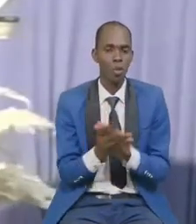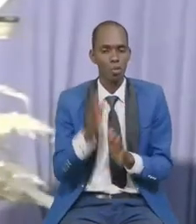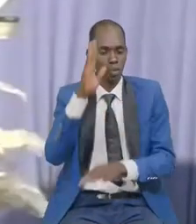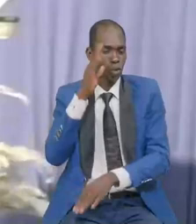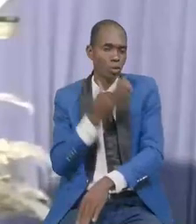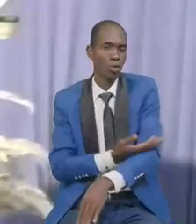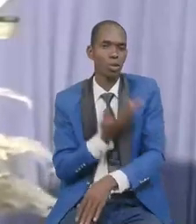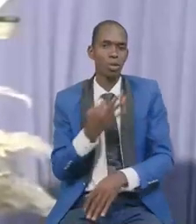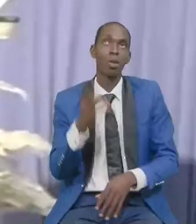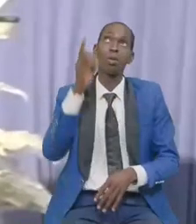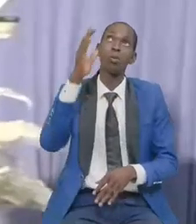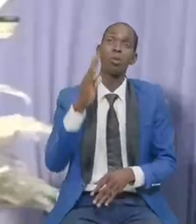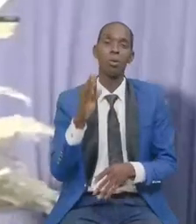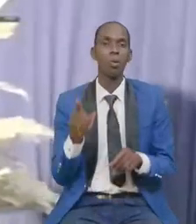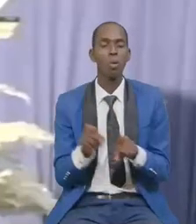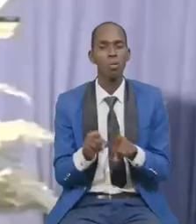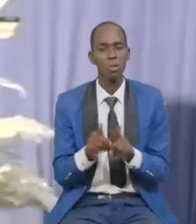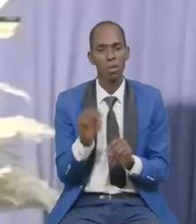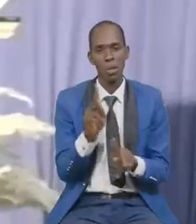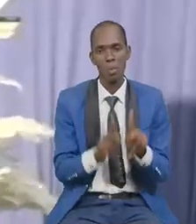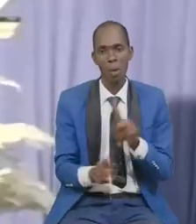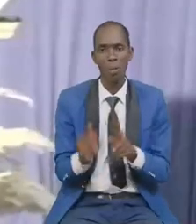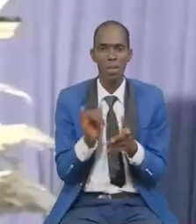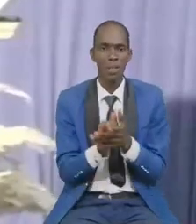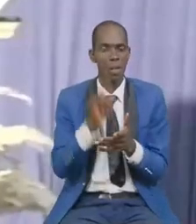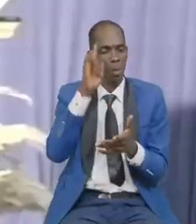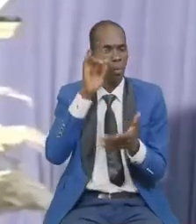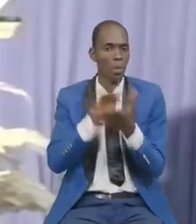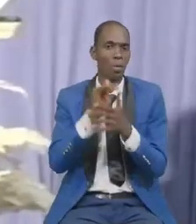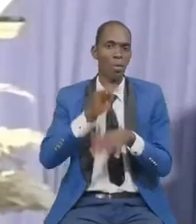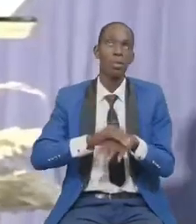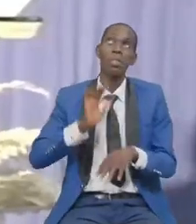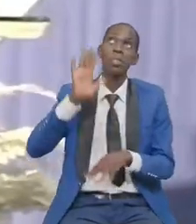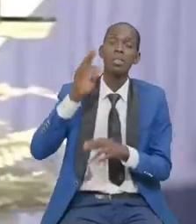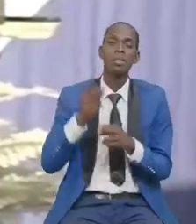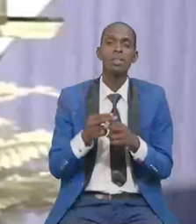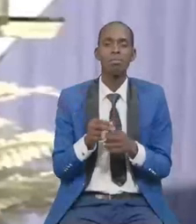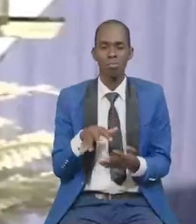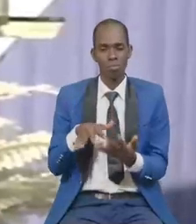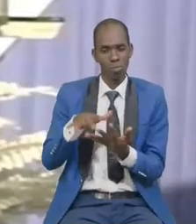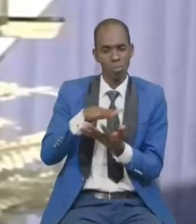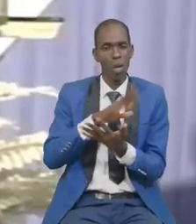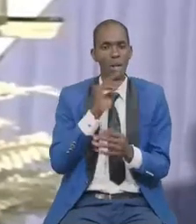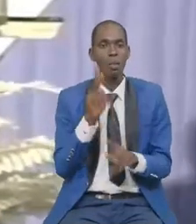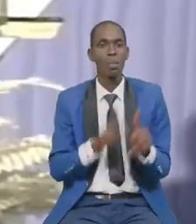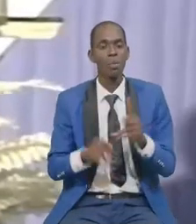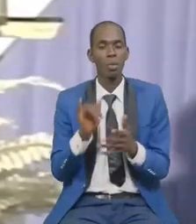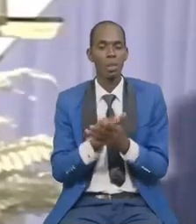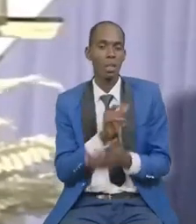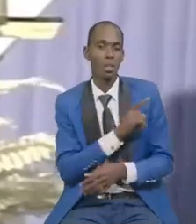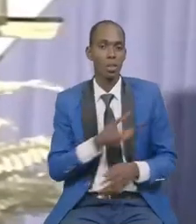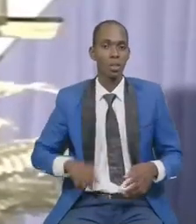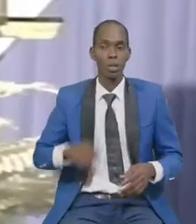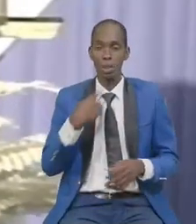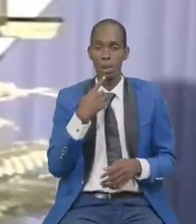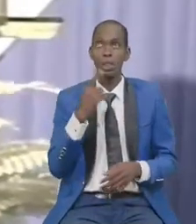ceux-là qui croient en son nom, ce sont ceux-là, le Seigneur dit, il les appelle